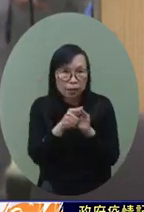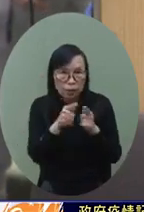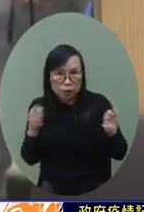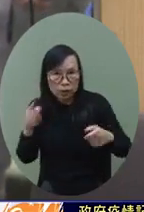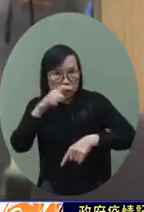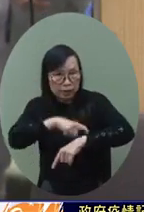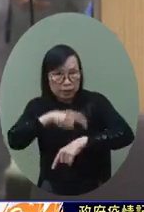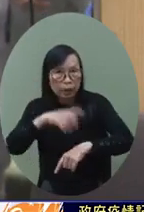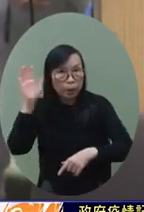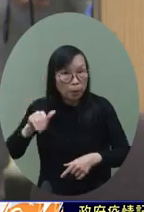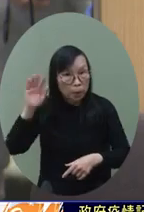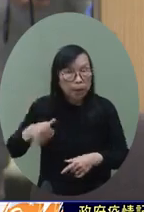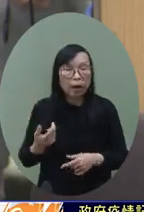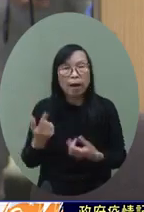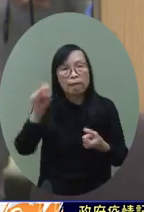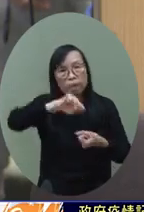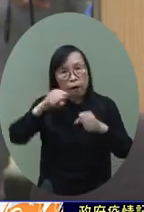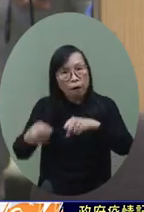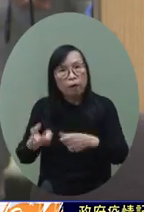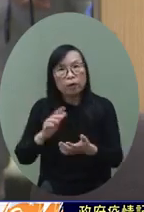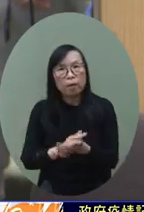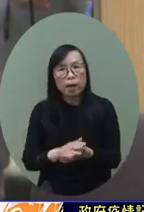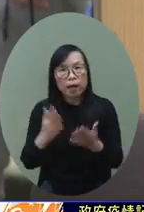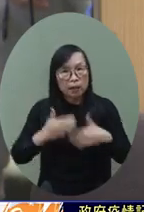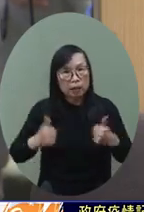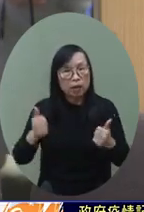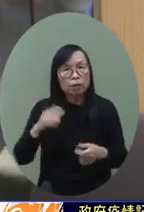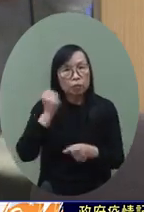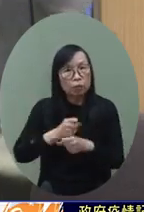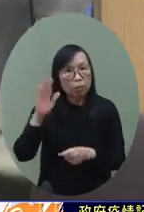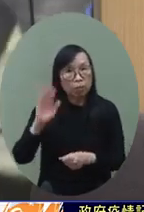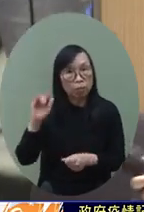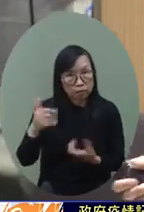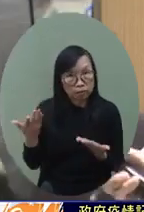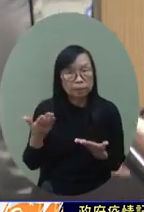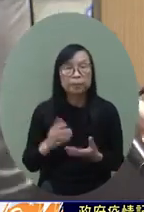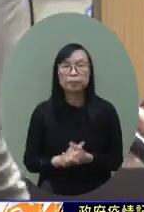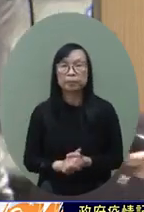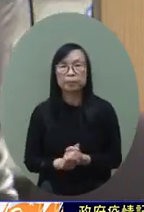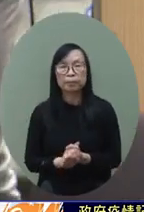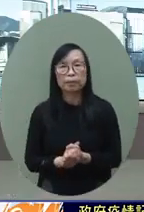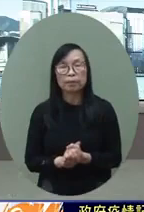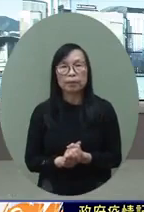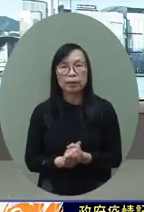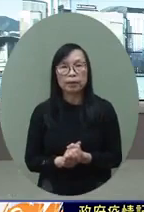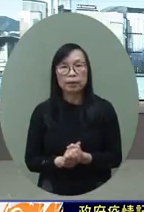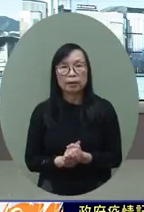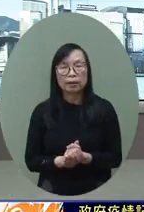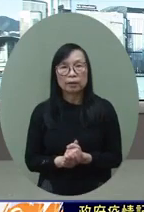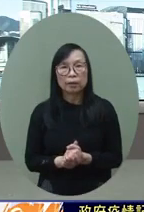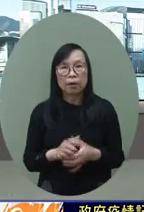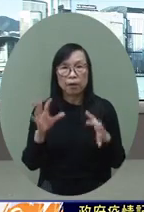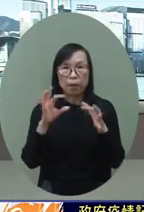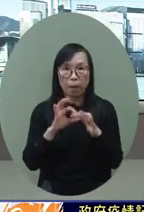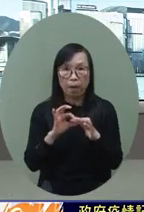時間咧？喺科學啊、健康同防疫上面，其實可唔可行嘅咧？唔該。 好關